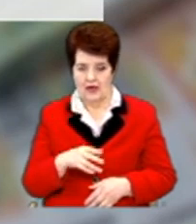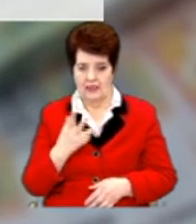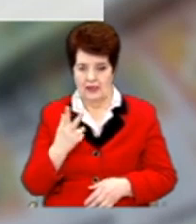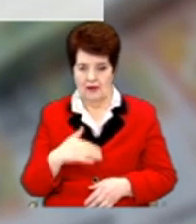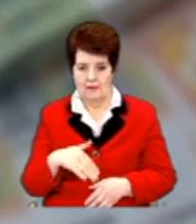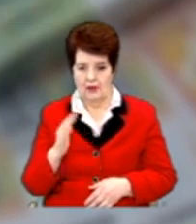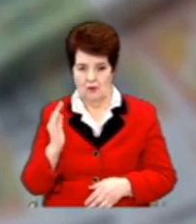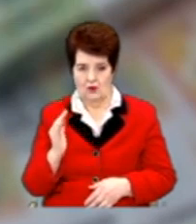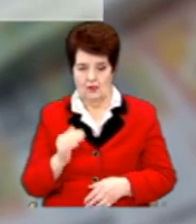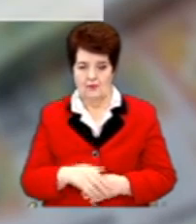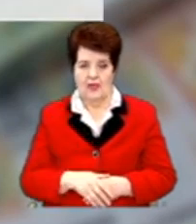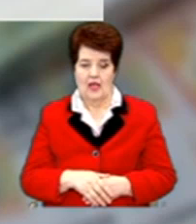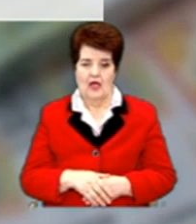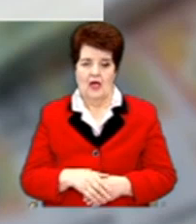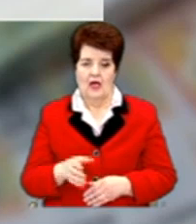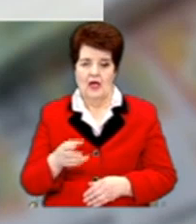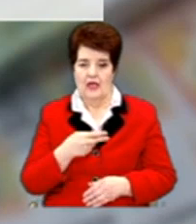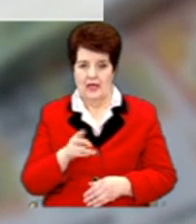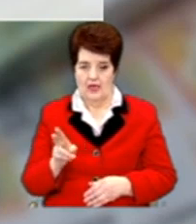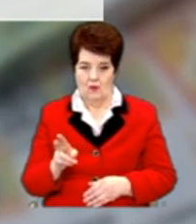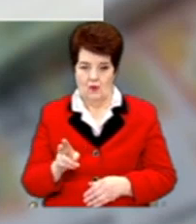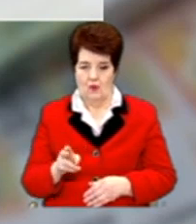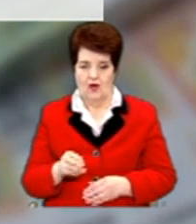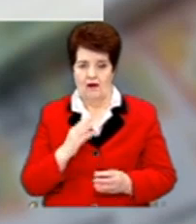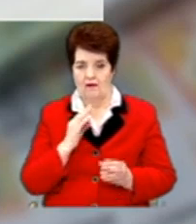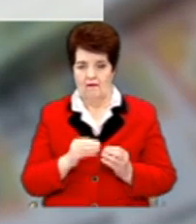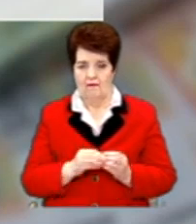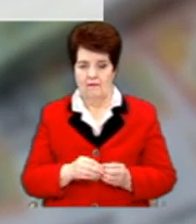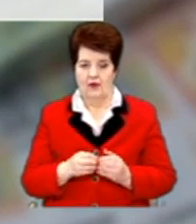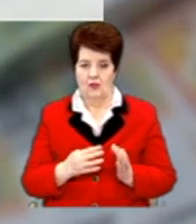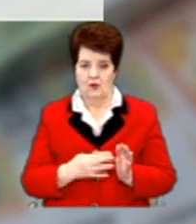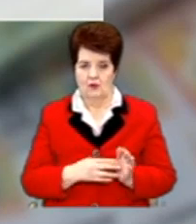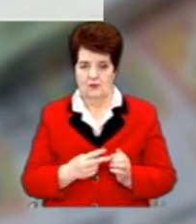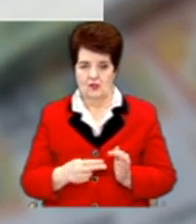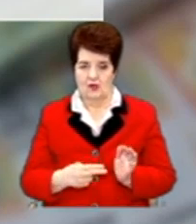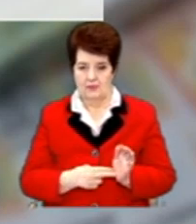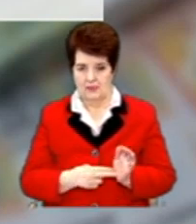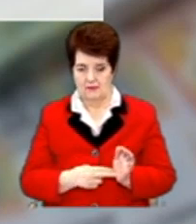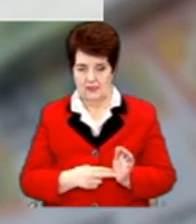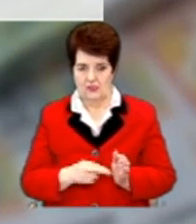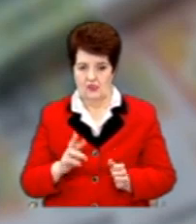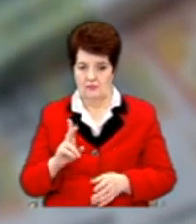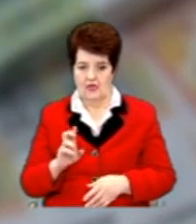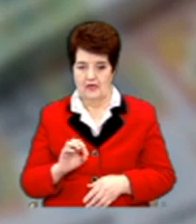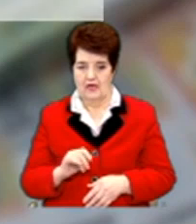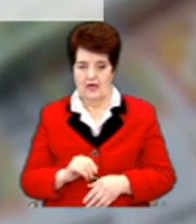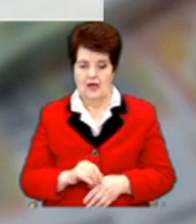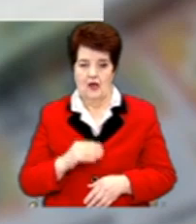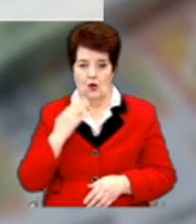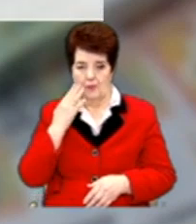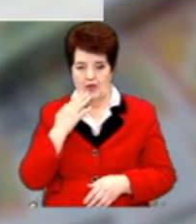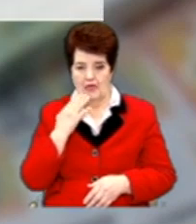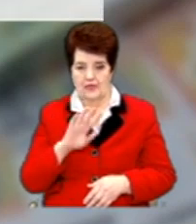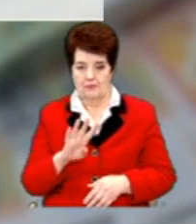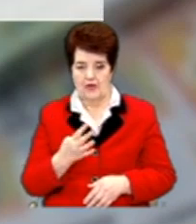mult decât astăzi. Moneda europeană își păstrează cotația, astfel un euro va fi 19 lei și 17 bani. Leul românesc